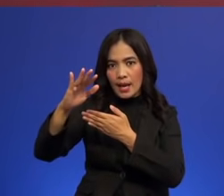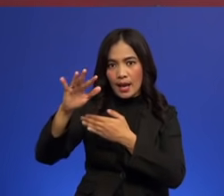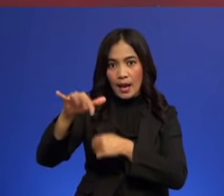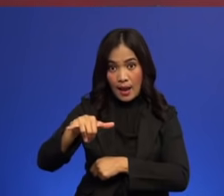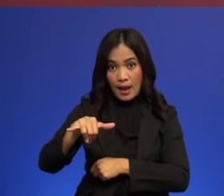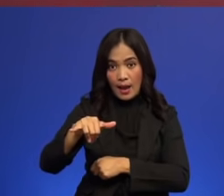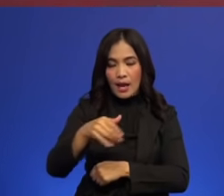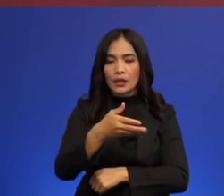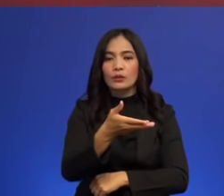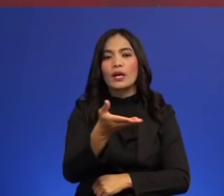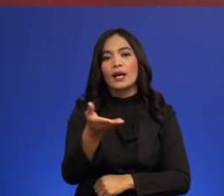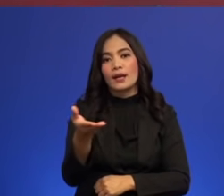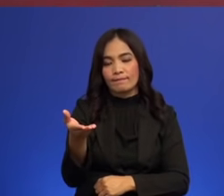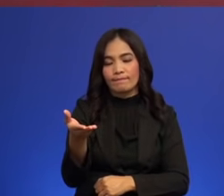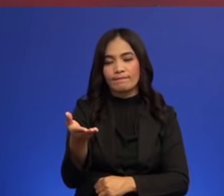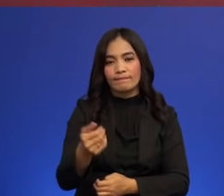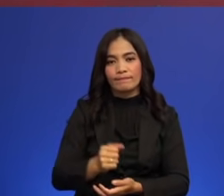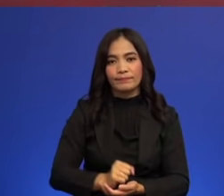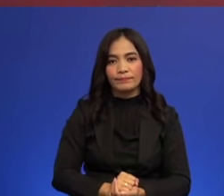Saudaraku,